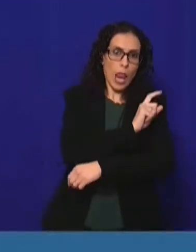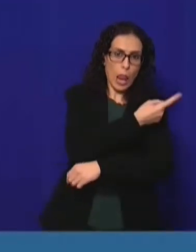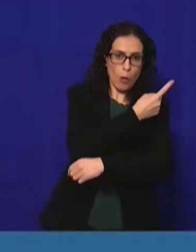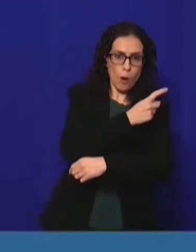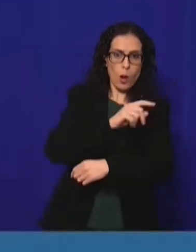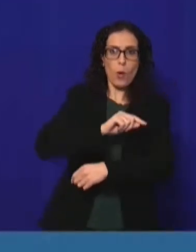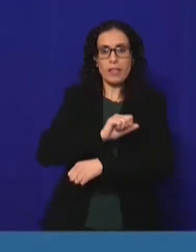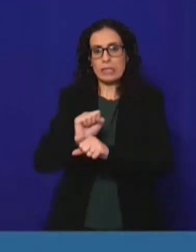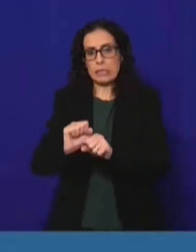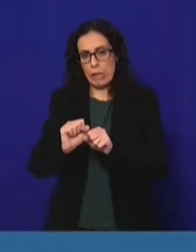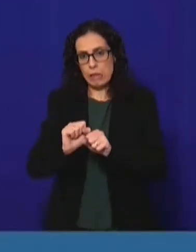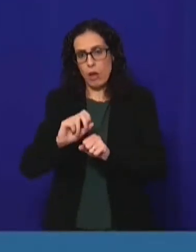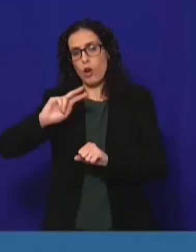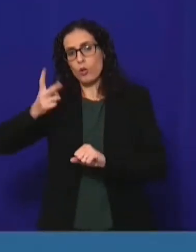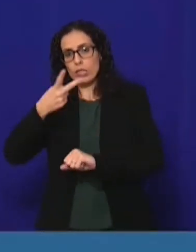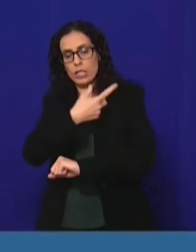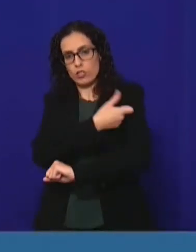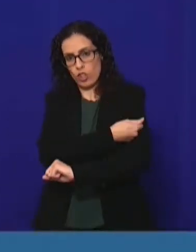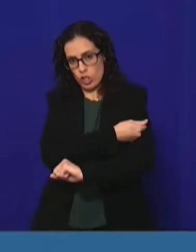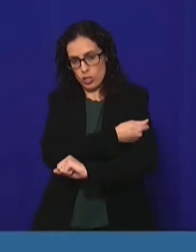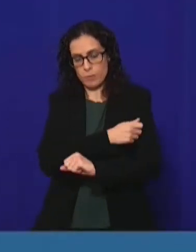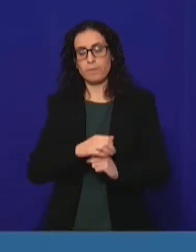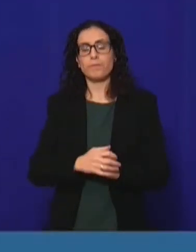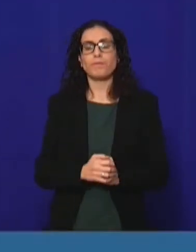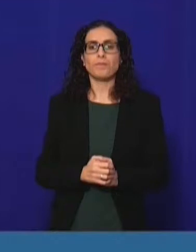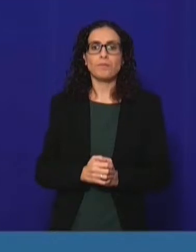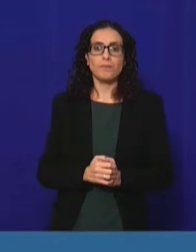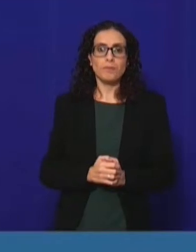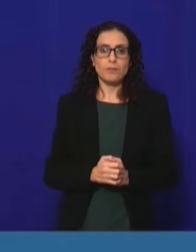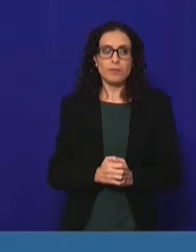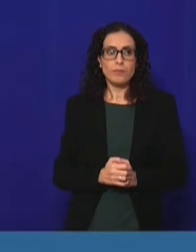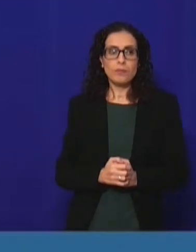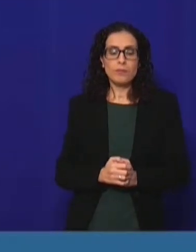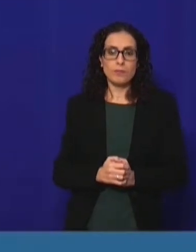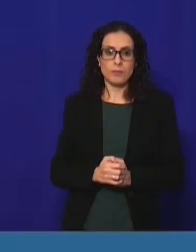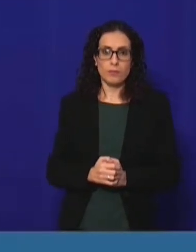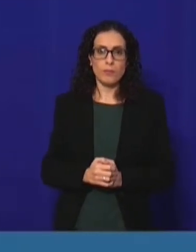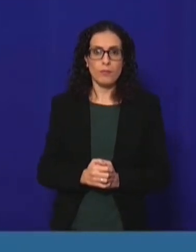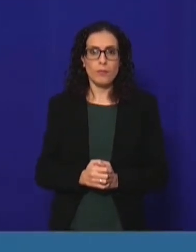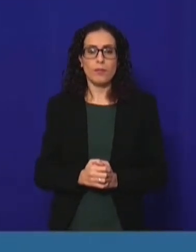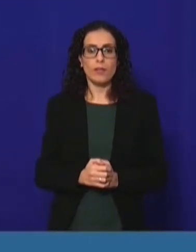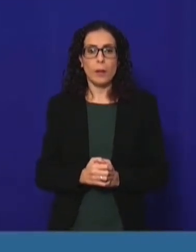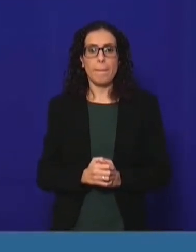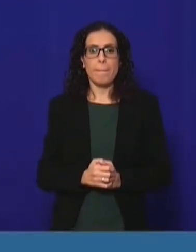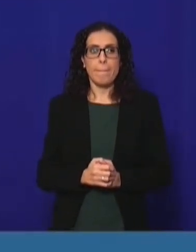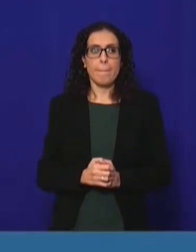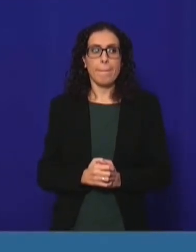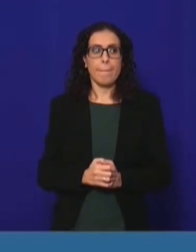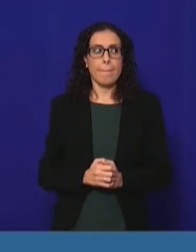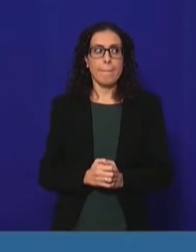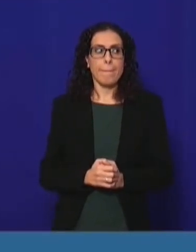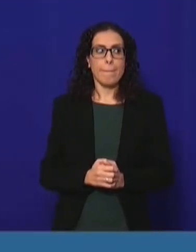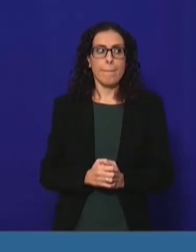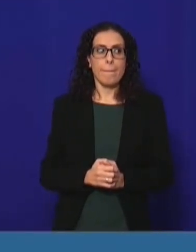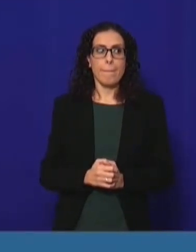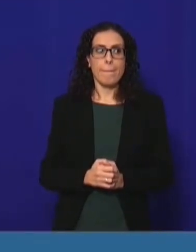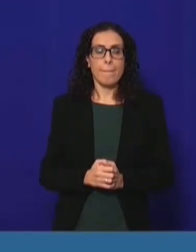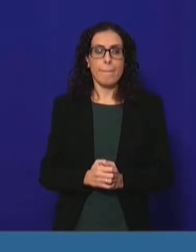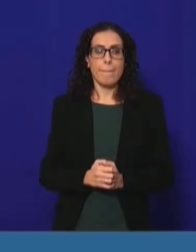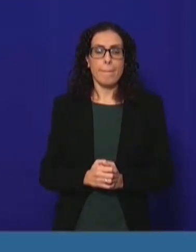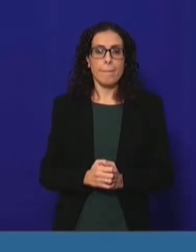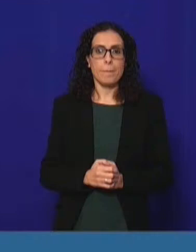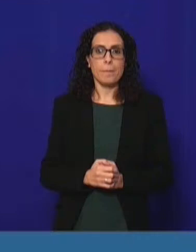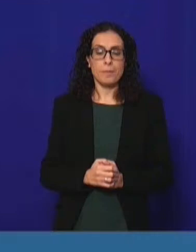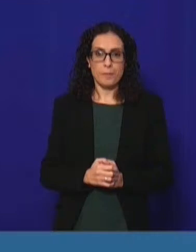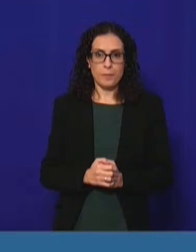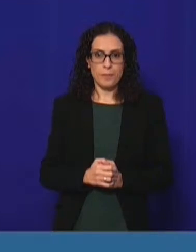Grazzi. Mela, fuq il-vaccines bħalma rajtu aħna konna minn taqdim li propju